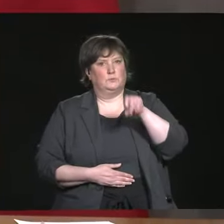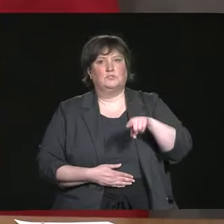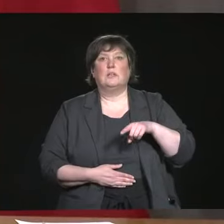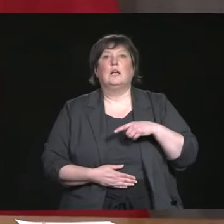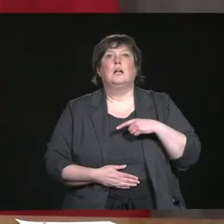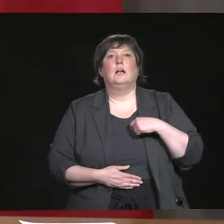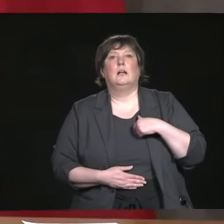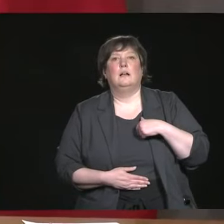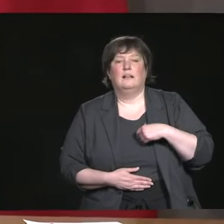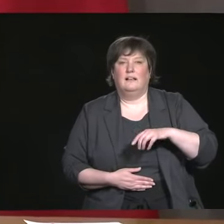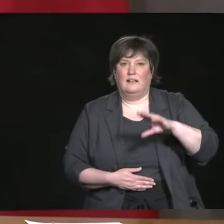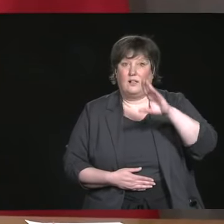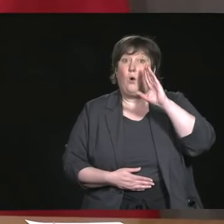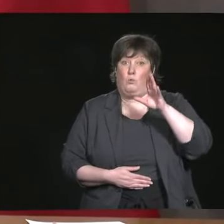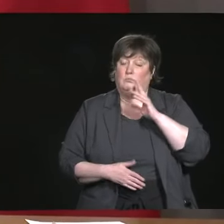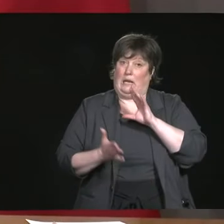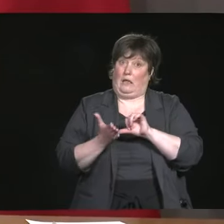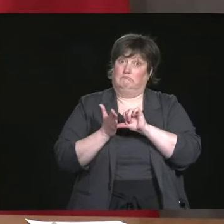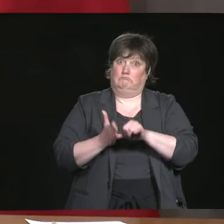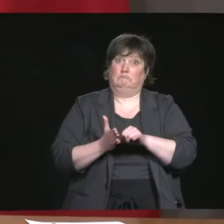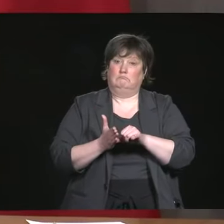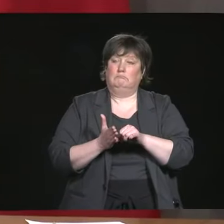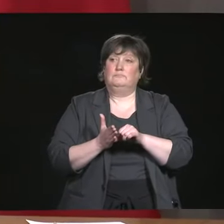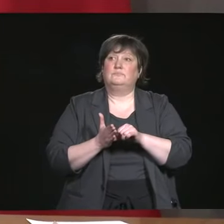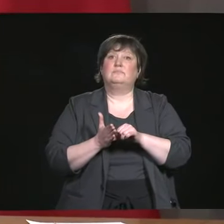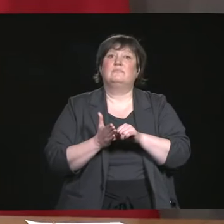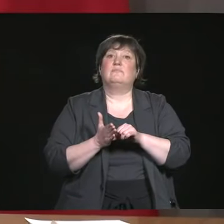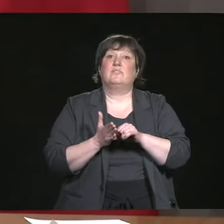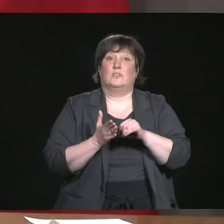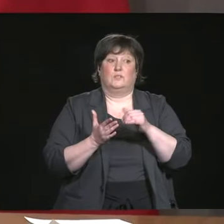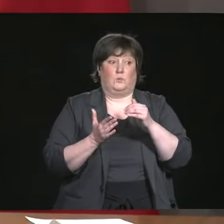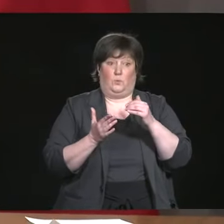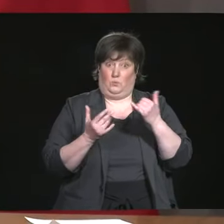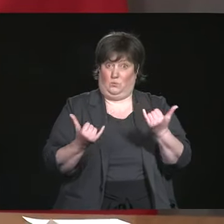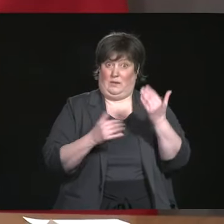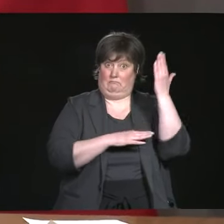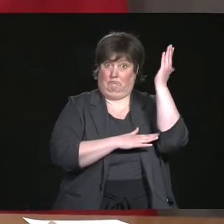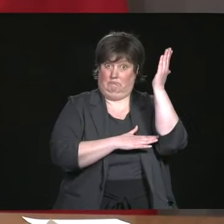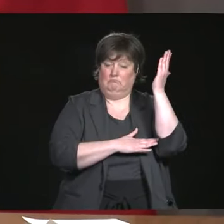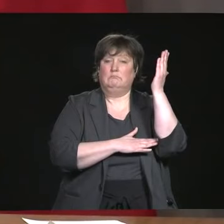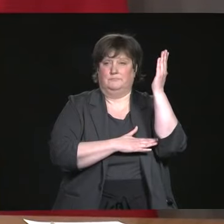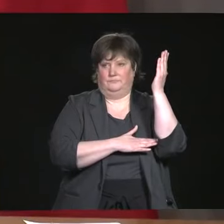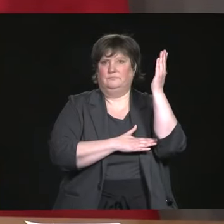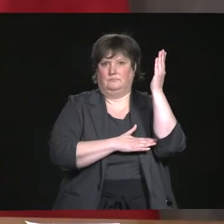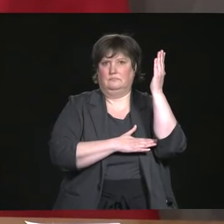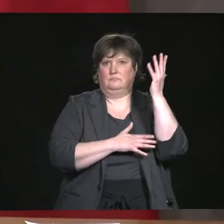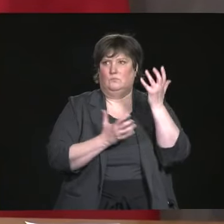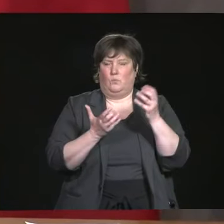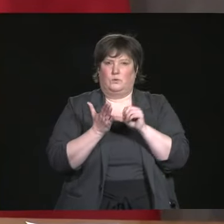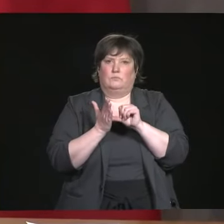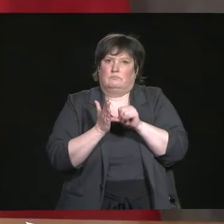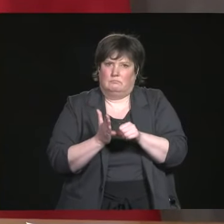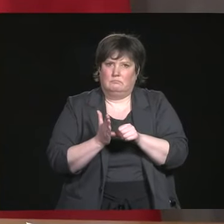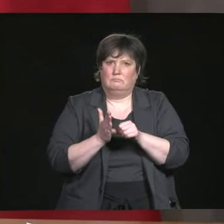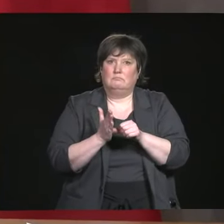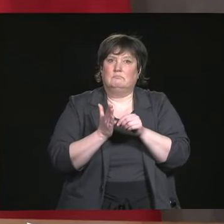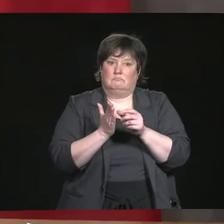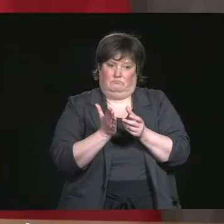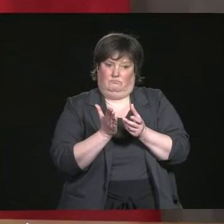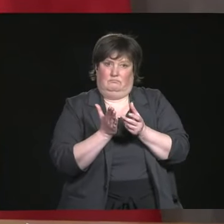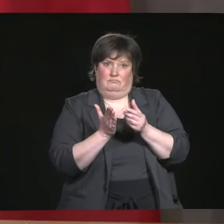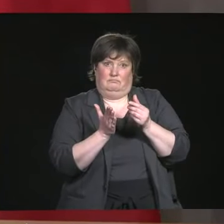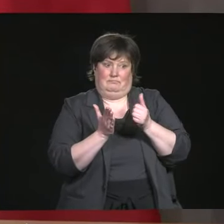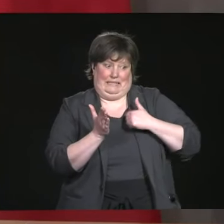entendez ce matin, c'est que la capacité d'approvisionnement du gouvernement canadien et la capacité industrielle du Canada sont